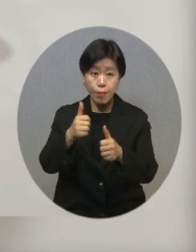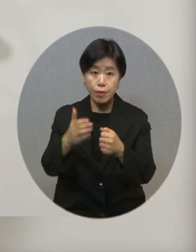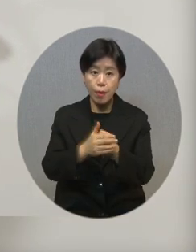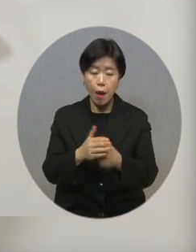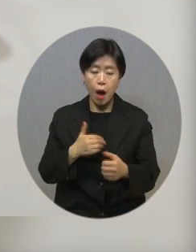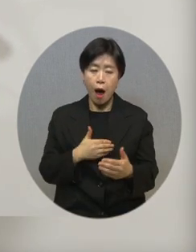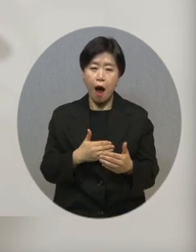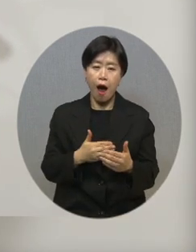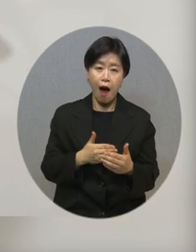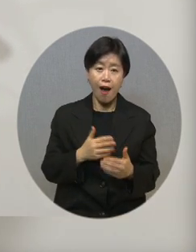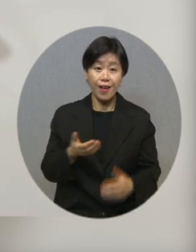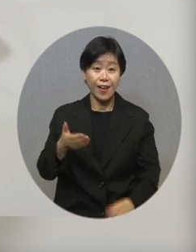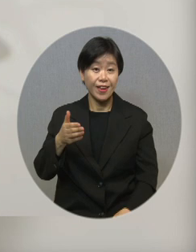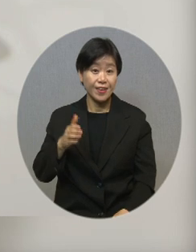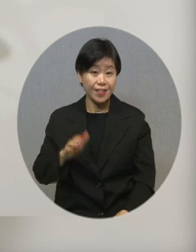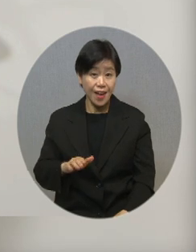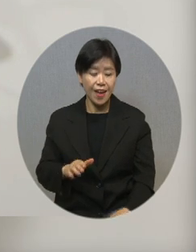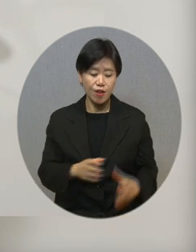그래도